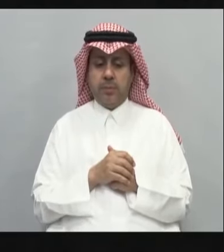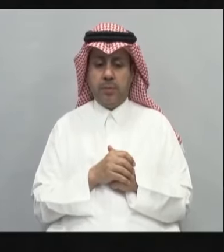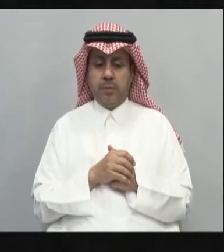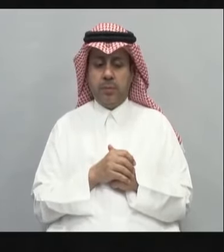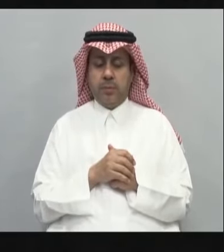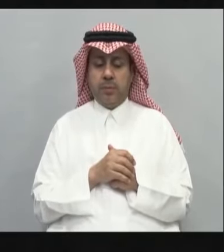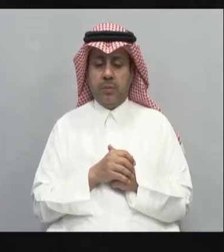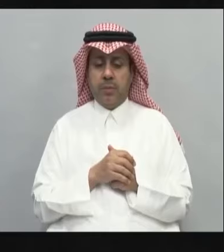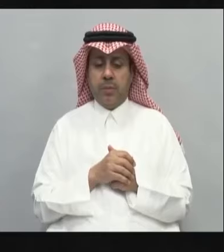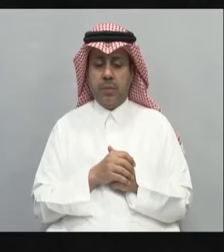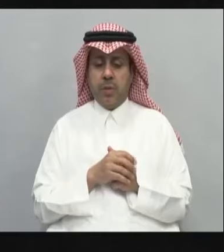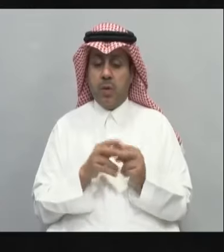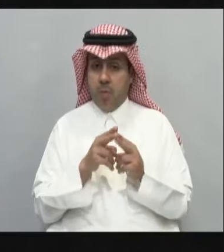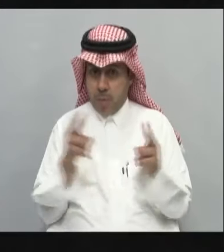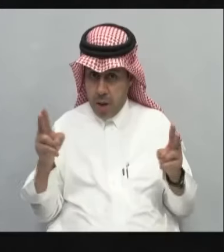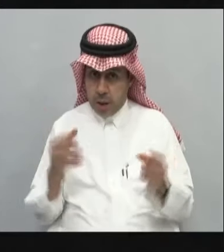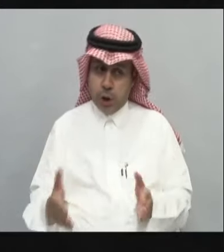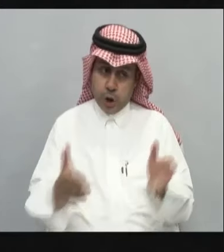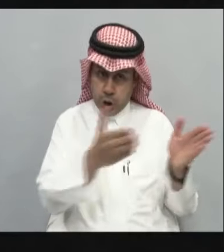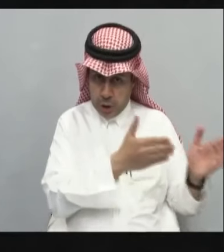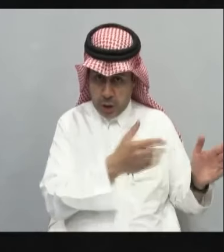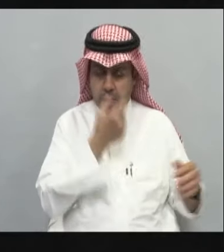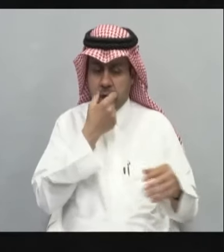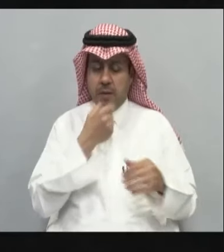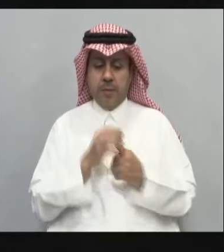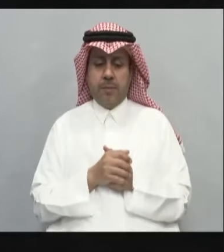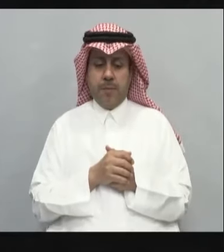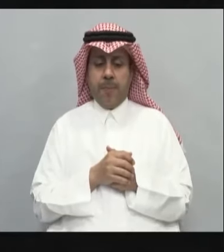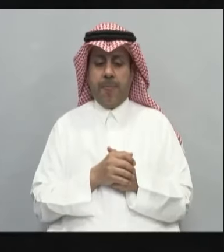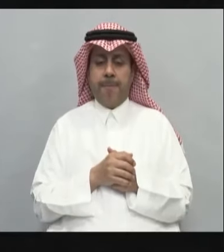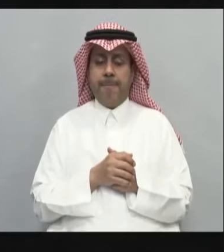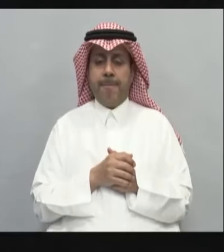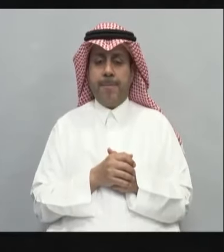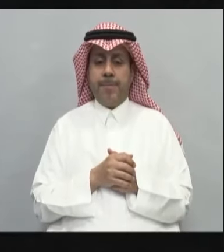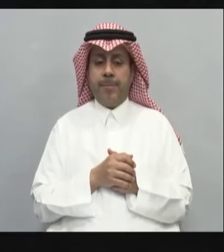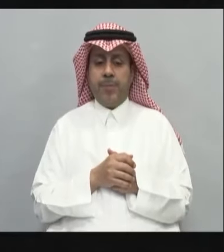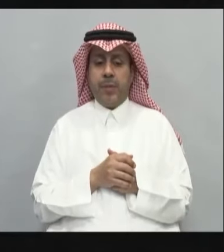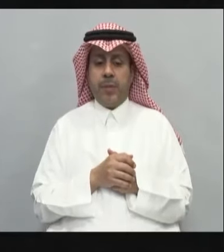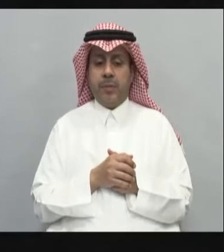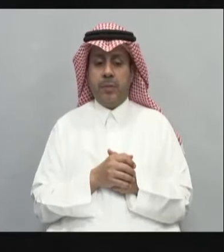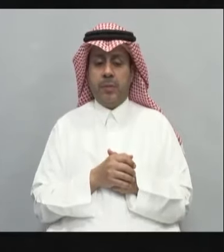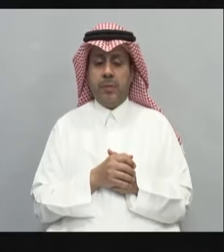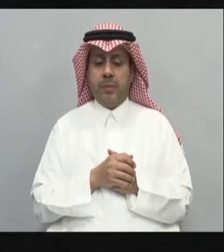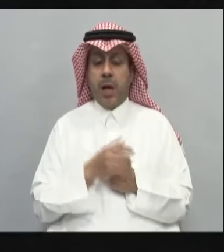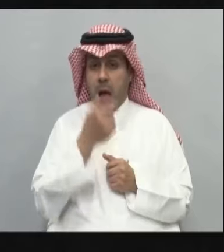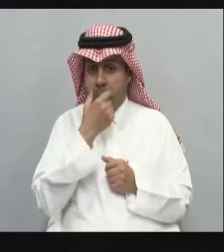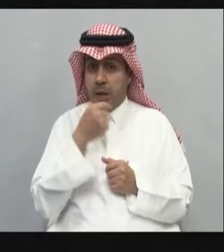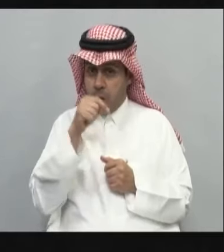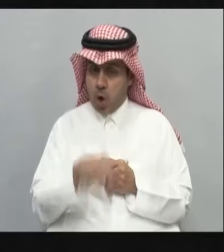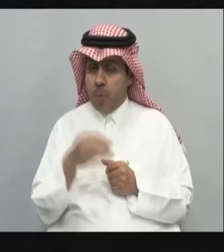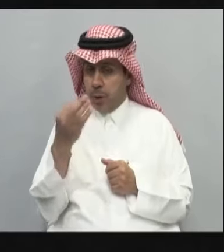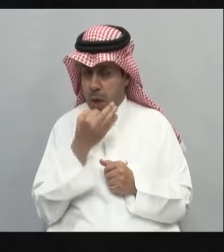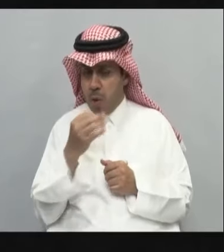ناتي الى بيان ارشادات الحديث حديث اليوم يتكلم عن